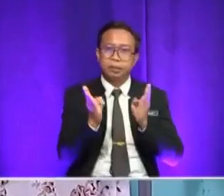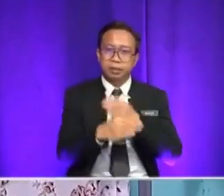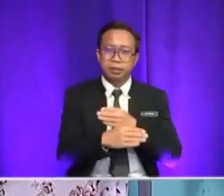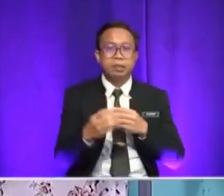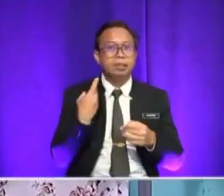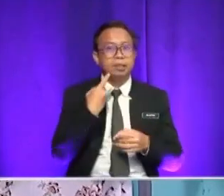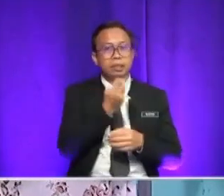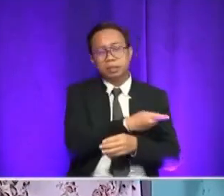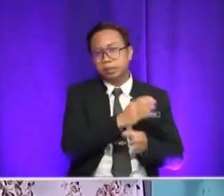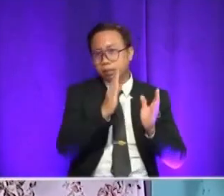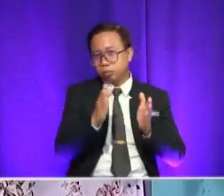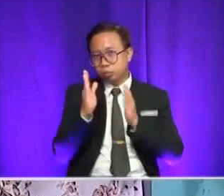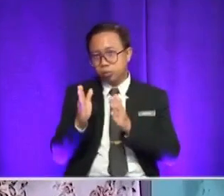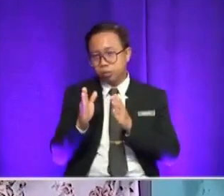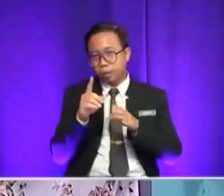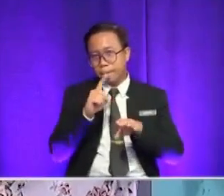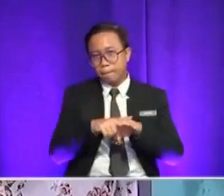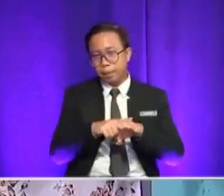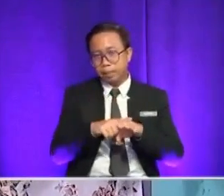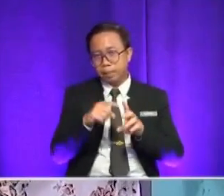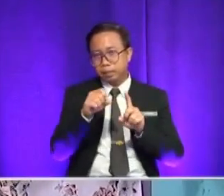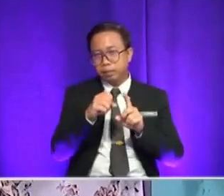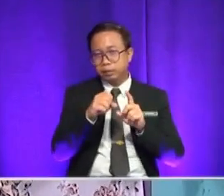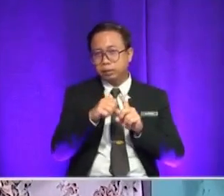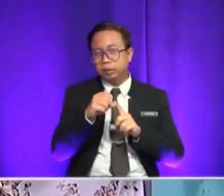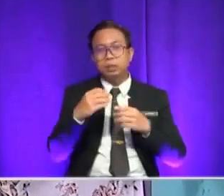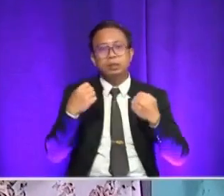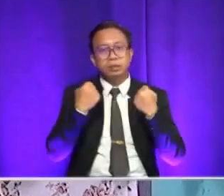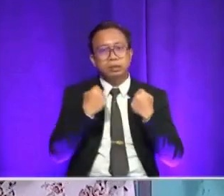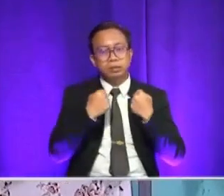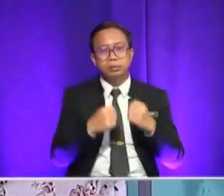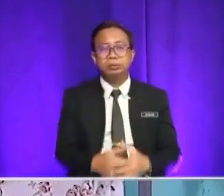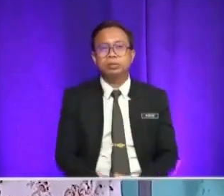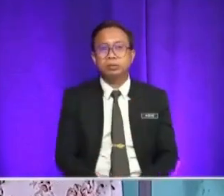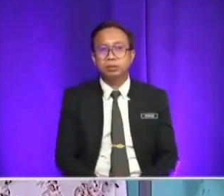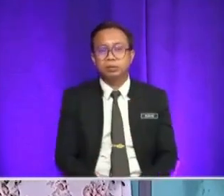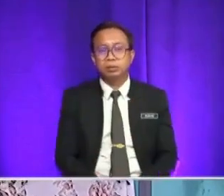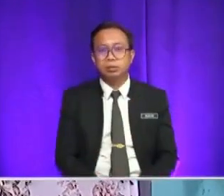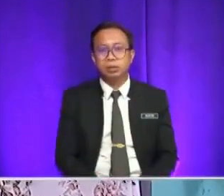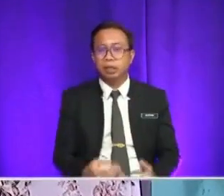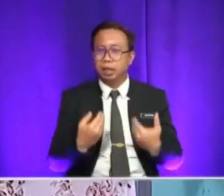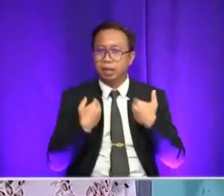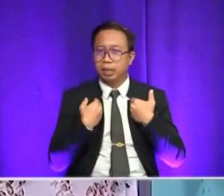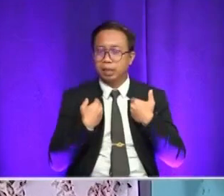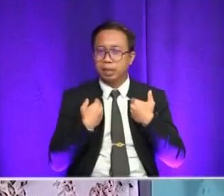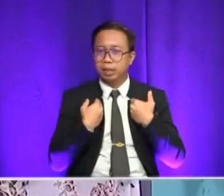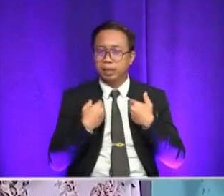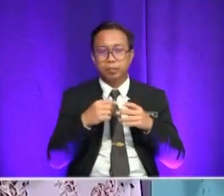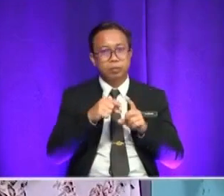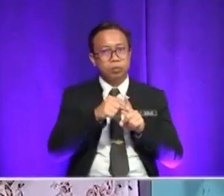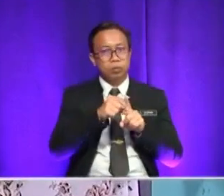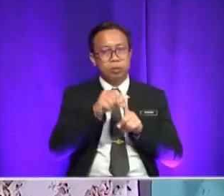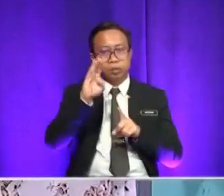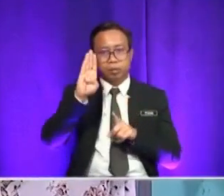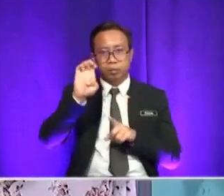Kita settingkan laras suhu tu kepada takat sejuk yang kita nak. Okey. Jadi dekat sini laras suhu dia ada berbuli perasa kan? okey,